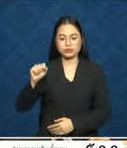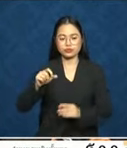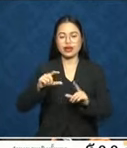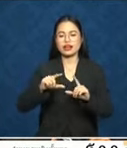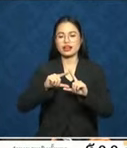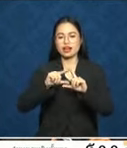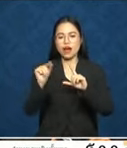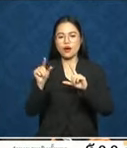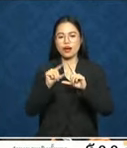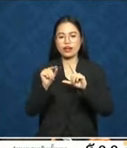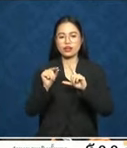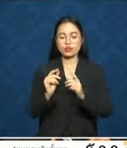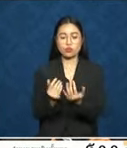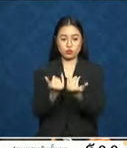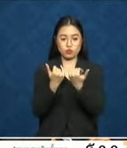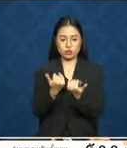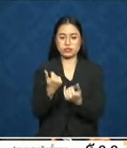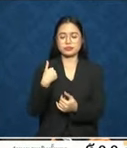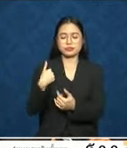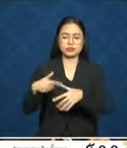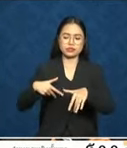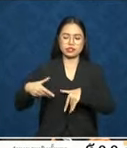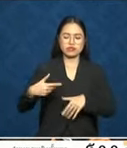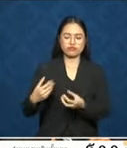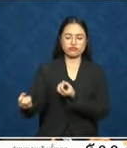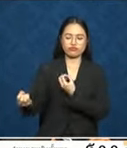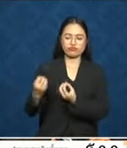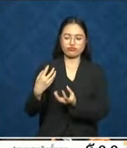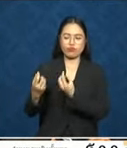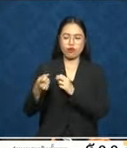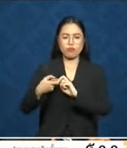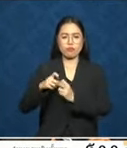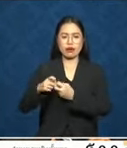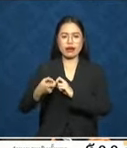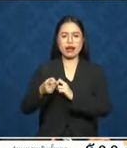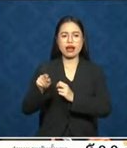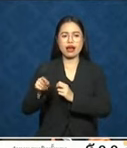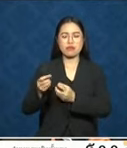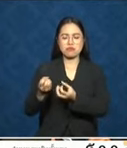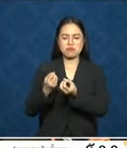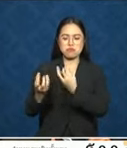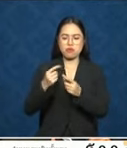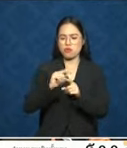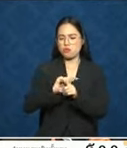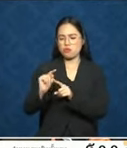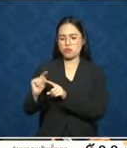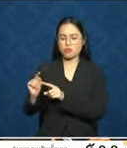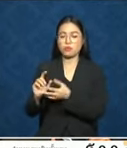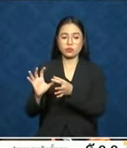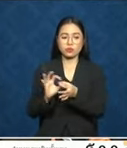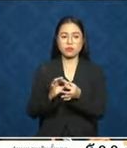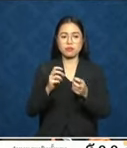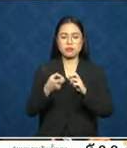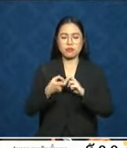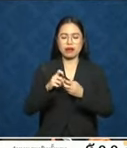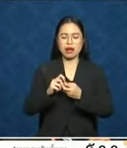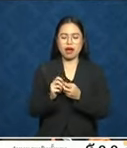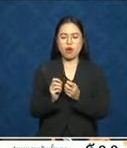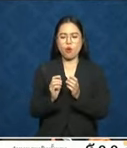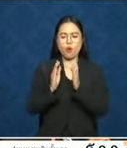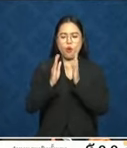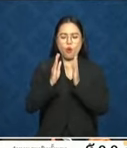ครับผมได้รับร้องเรียนจากความเดือดร้อนของพี่น้องประชาชนในเขตสวนหลวงและประเวศหนองบอนเกี่ยวกับปัญหาของคนเร่ร่อน